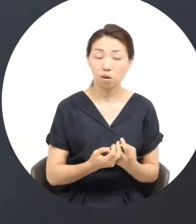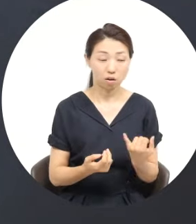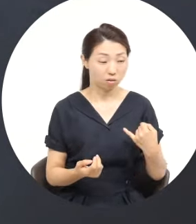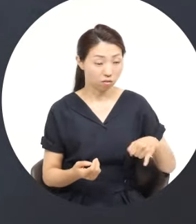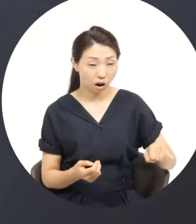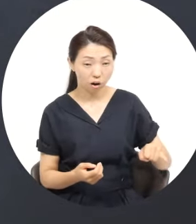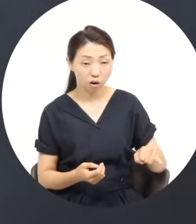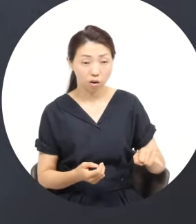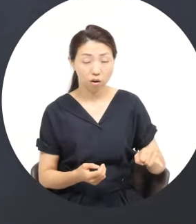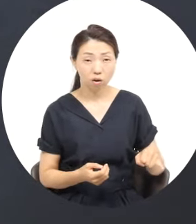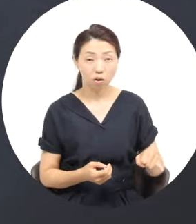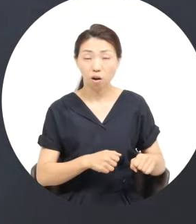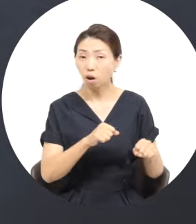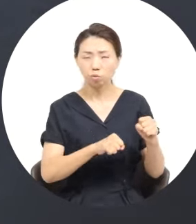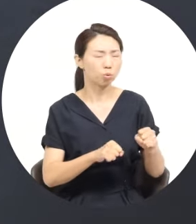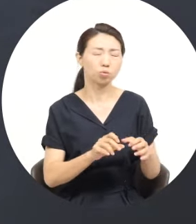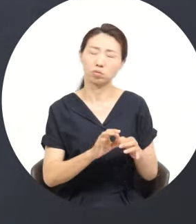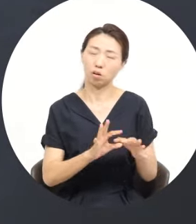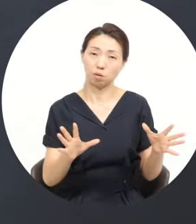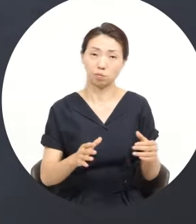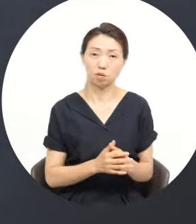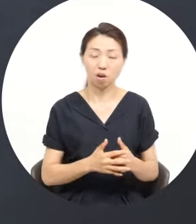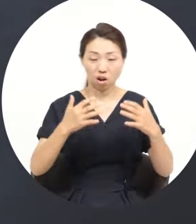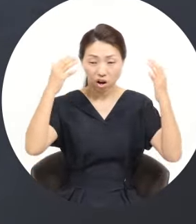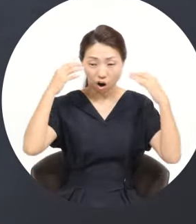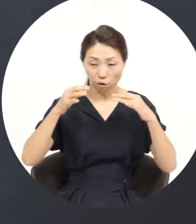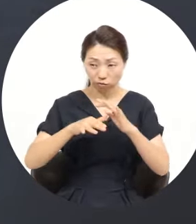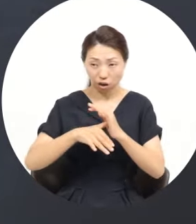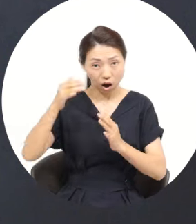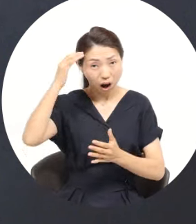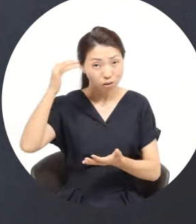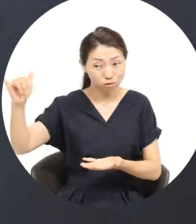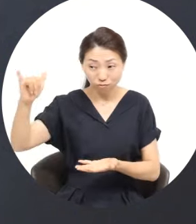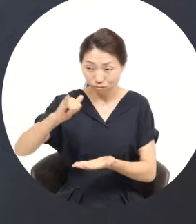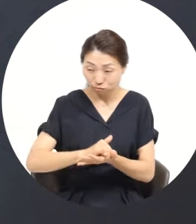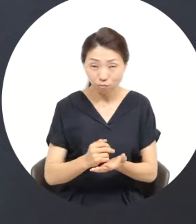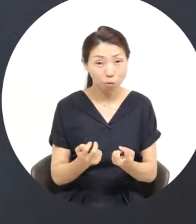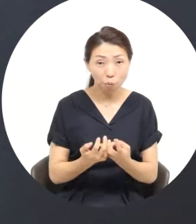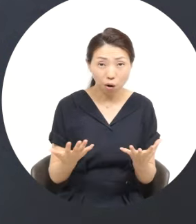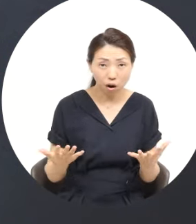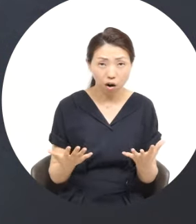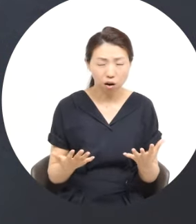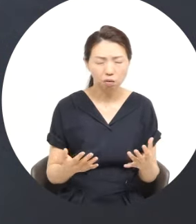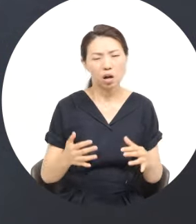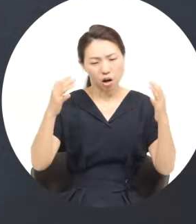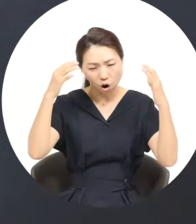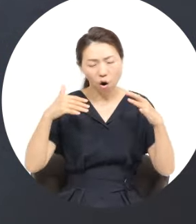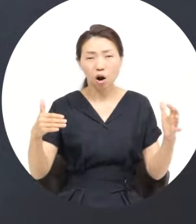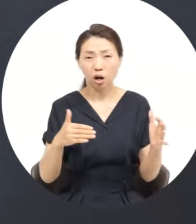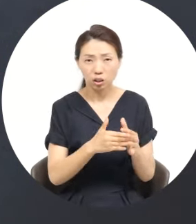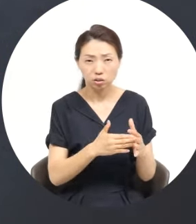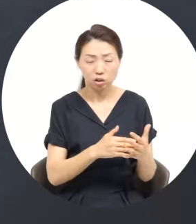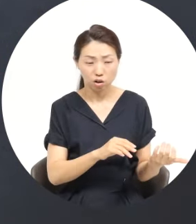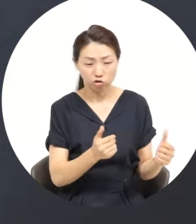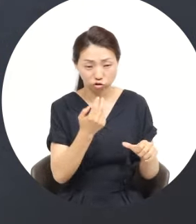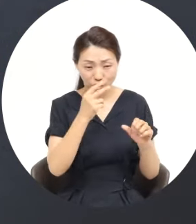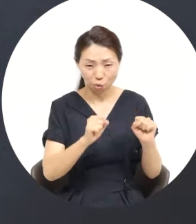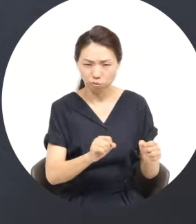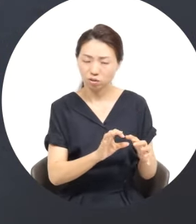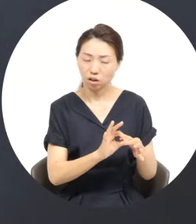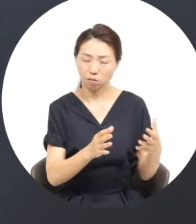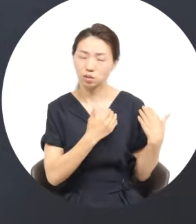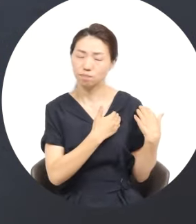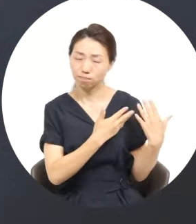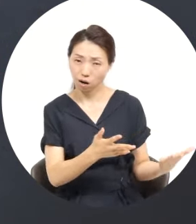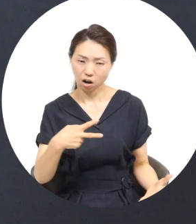그러니까 딸아이가 어떻게 하는 건 없어요. 제가 얘기하잖아. 여름에 귀국할 수밖에 없다 그러면 여름 안에 죽든지 말든지 네